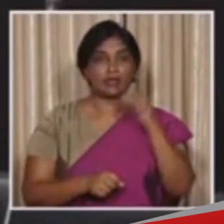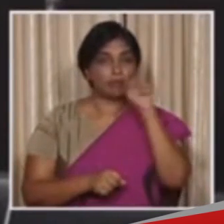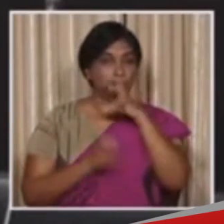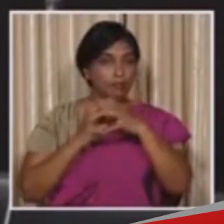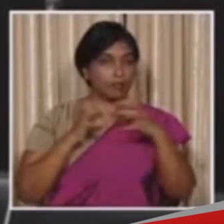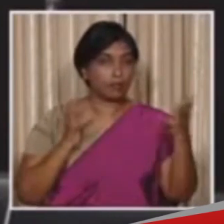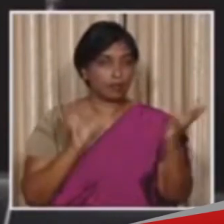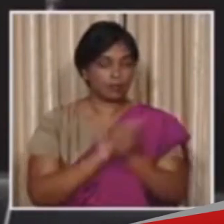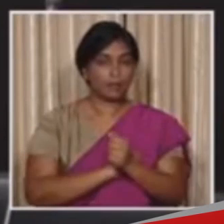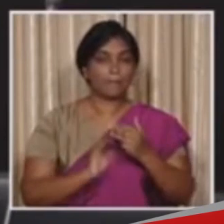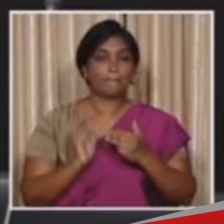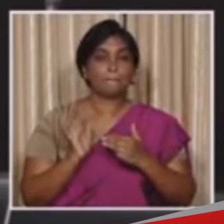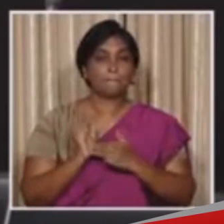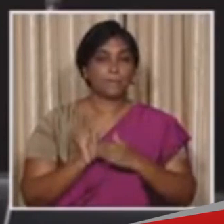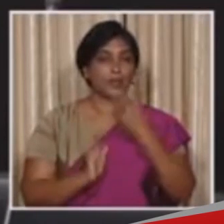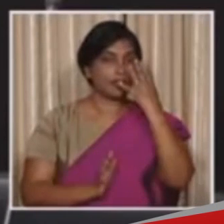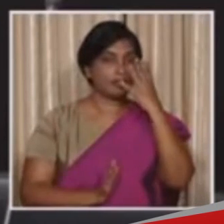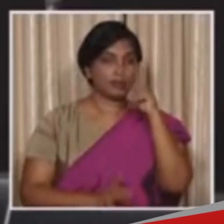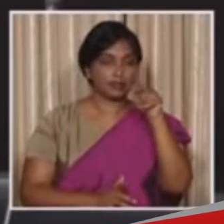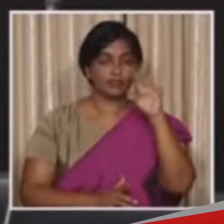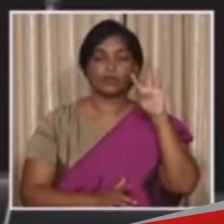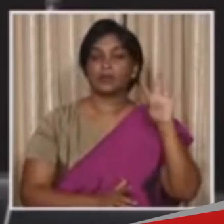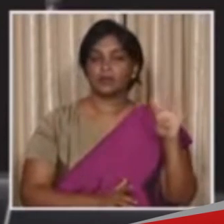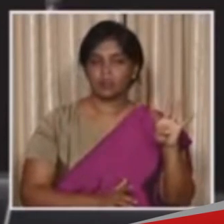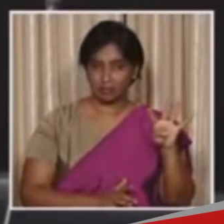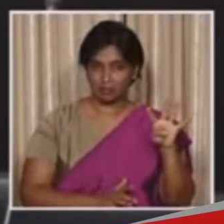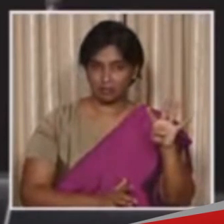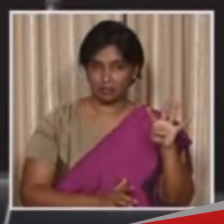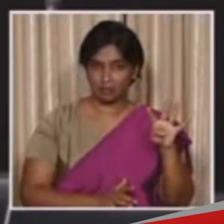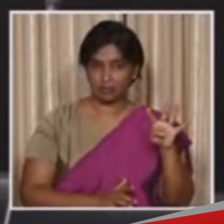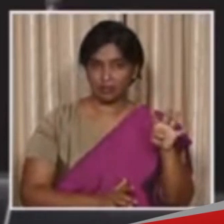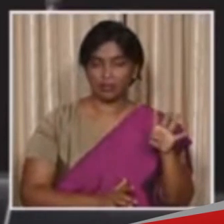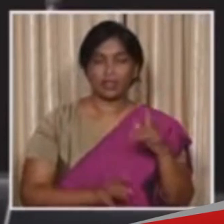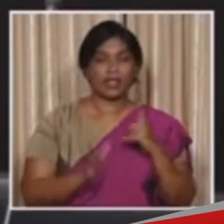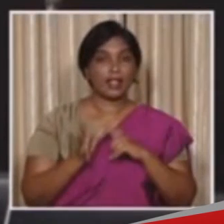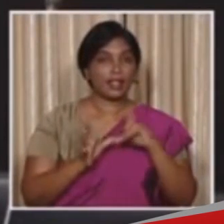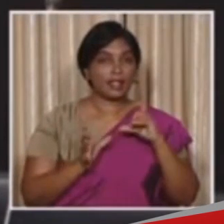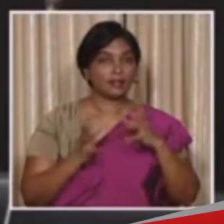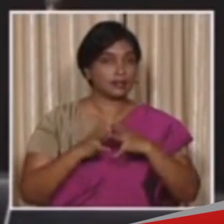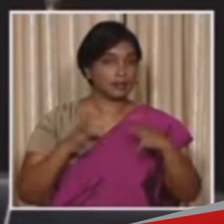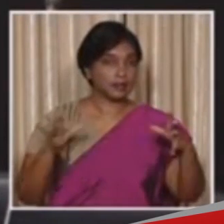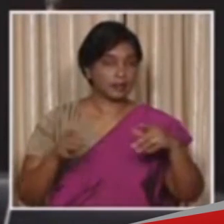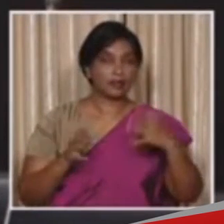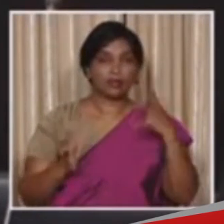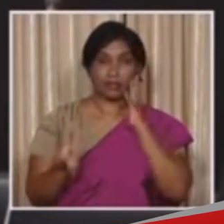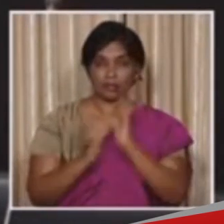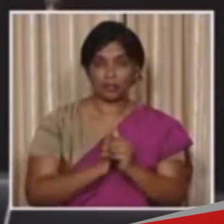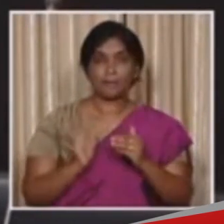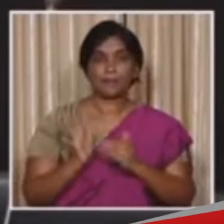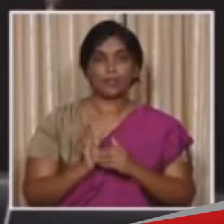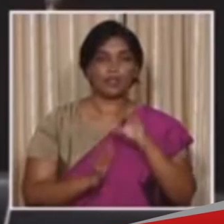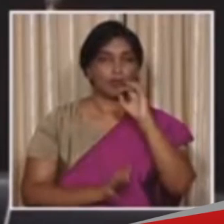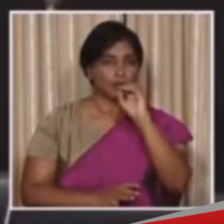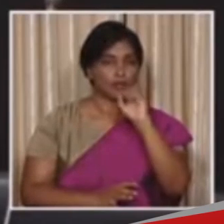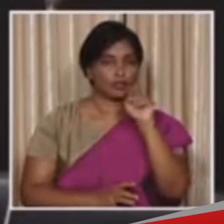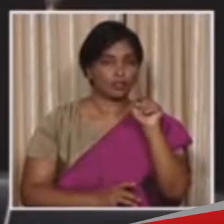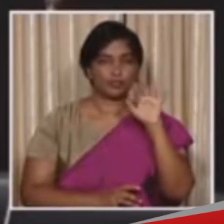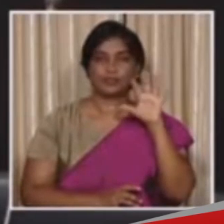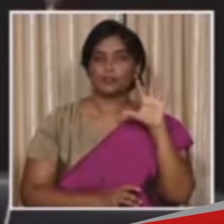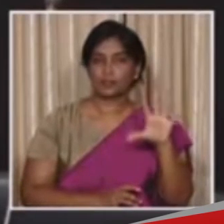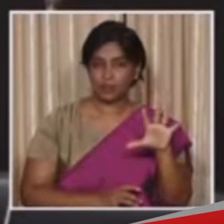kirime million 4.4යි. Wahyu sami karena yantra kota sorakan kiri memilihnya bintu ayat asam